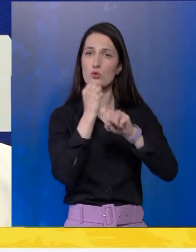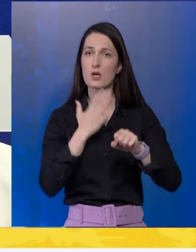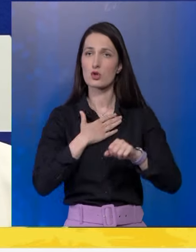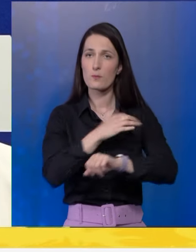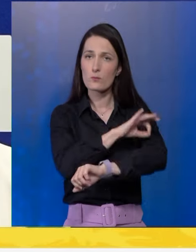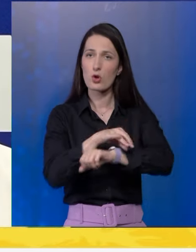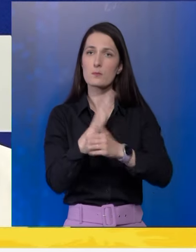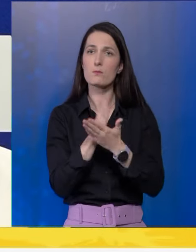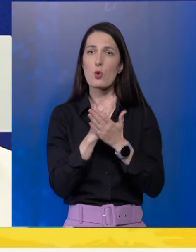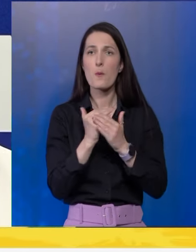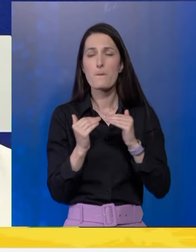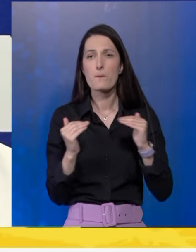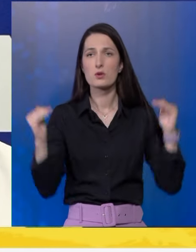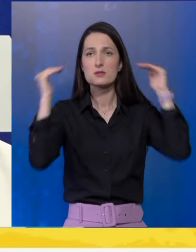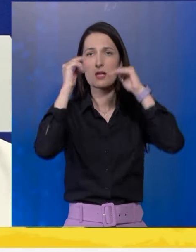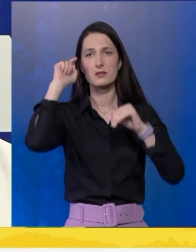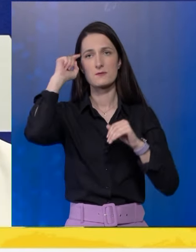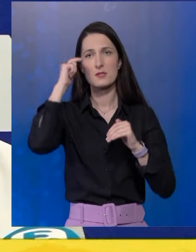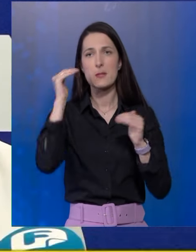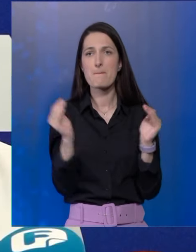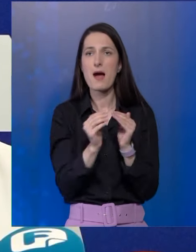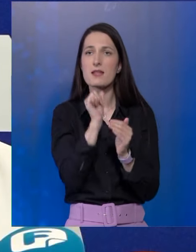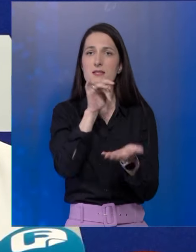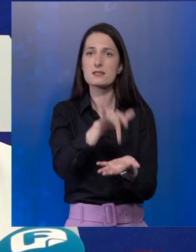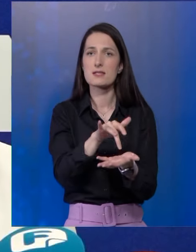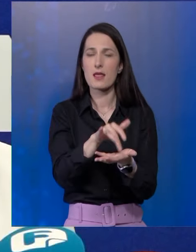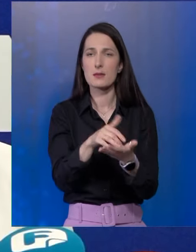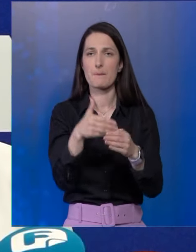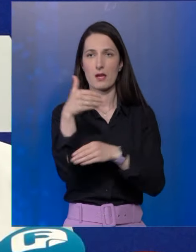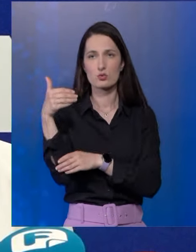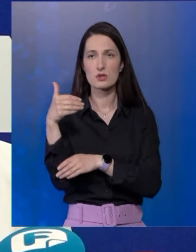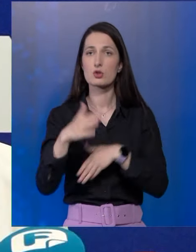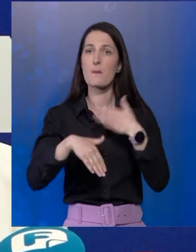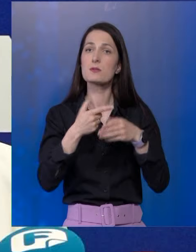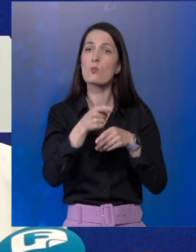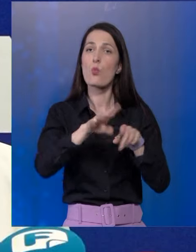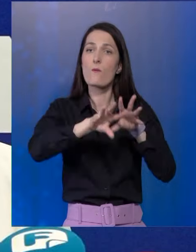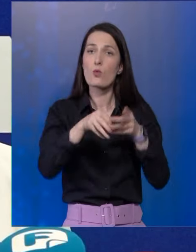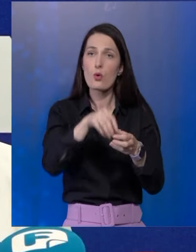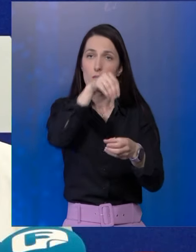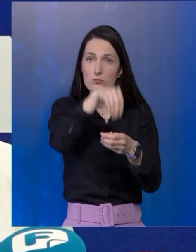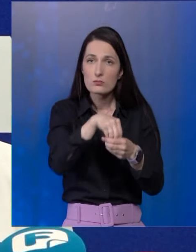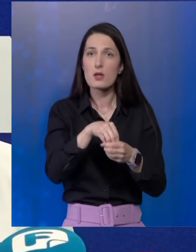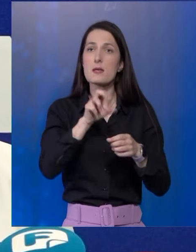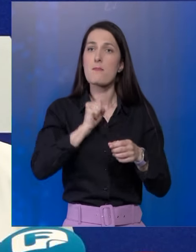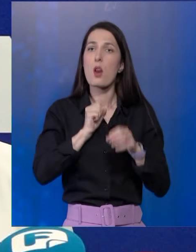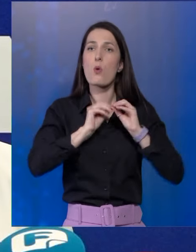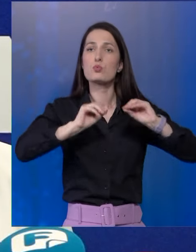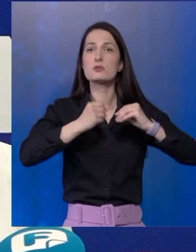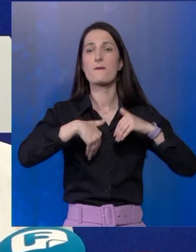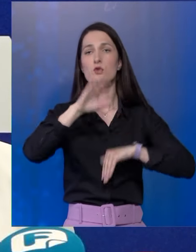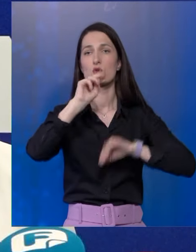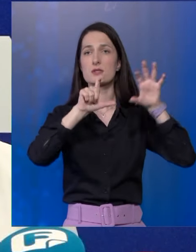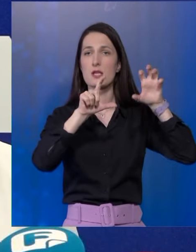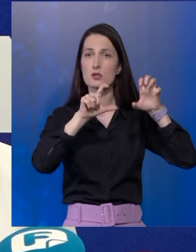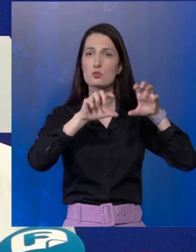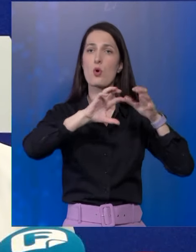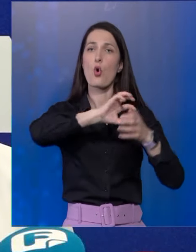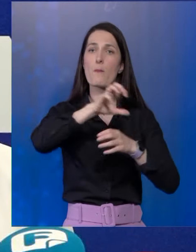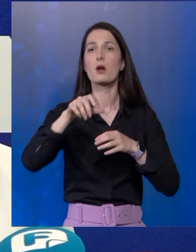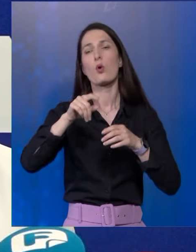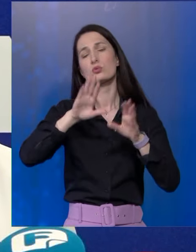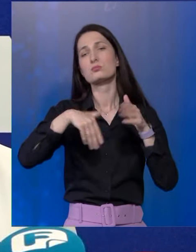projekta je bio podizanje svijesti malih i srednjih preduzeća, pa smo u okviru toga imali obuku za više od 700 kompanija, odnosno više od 90